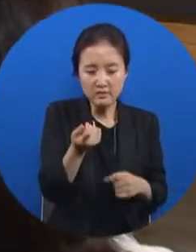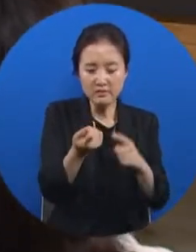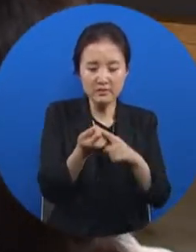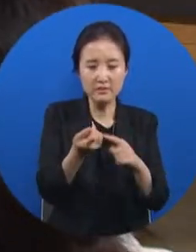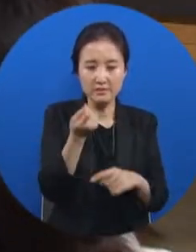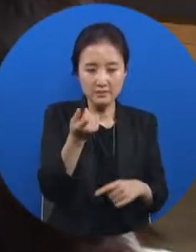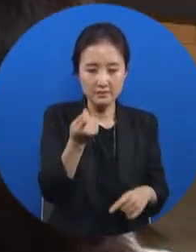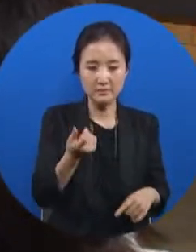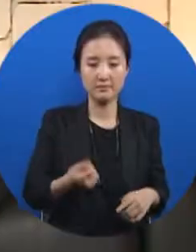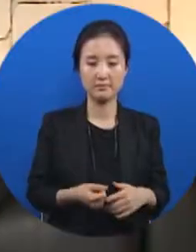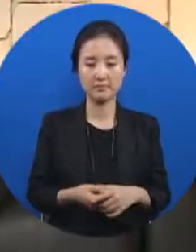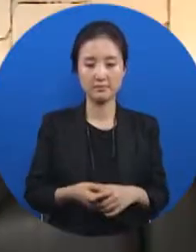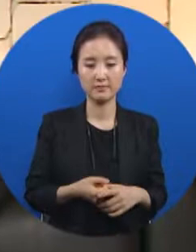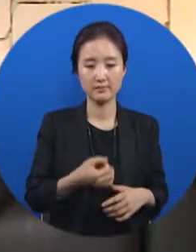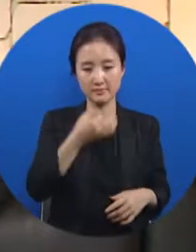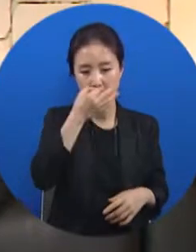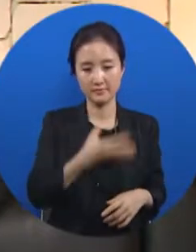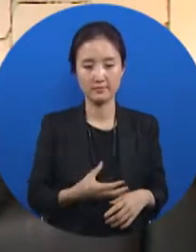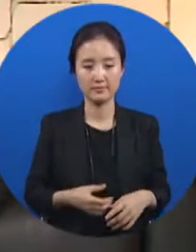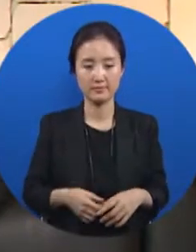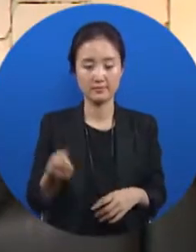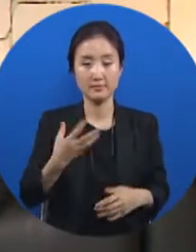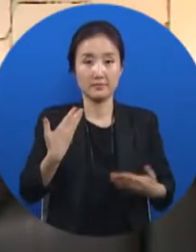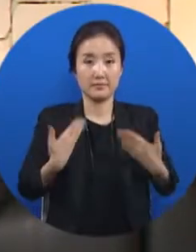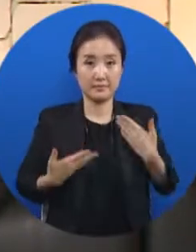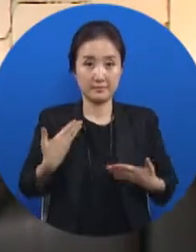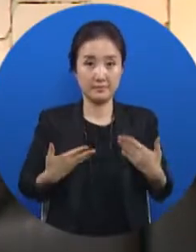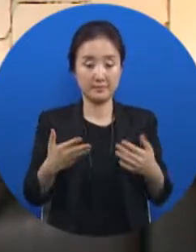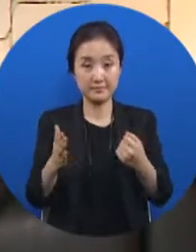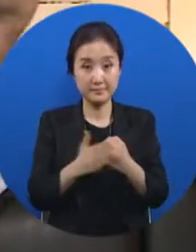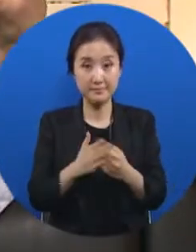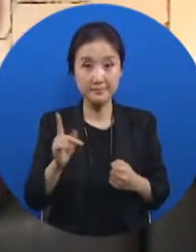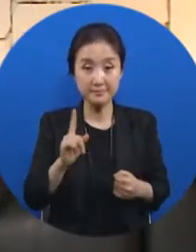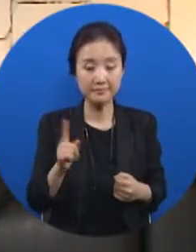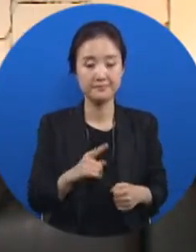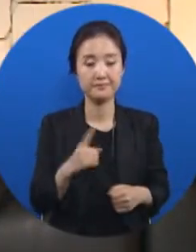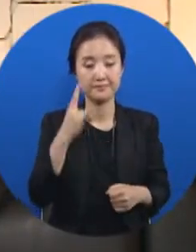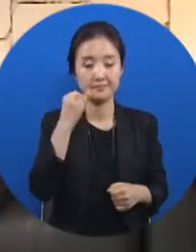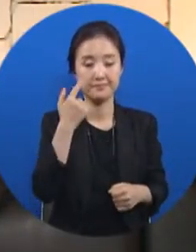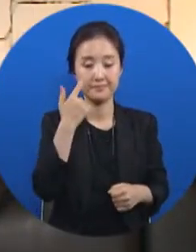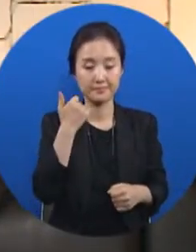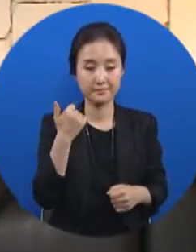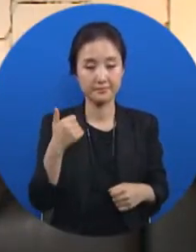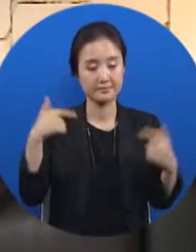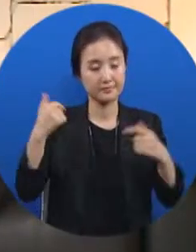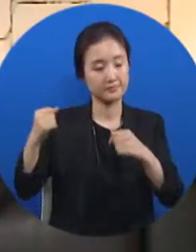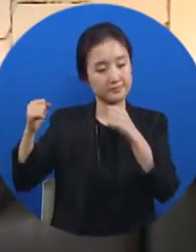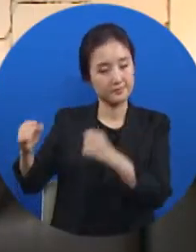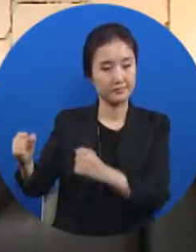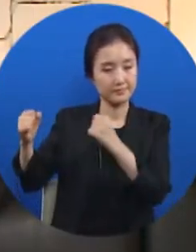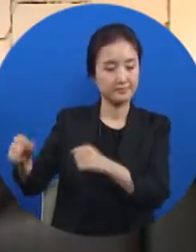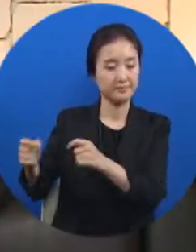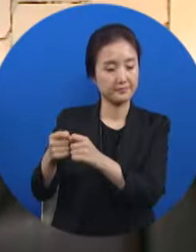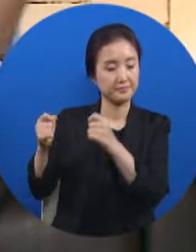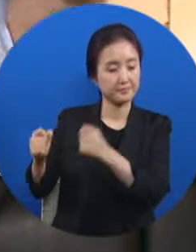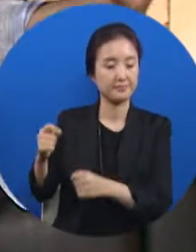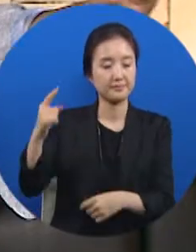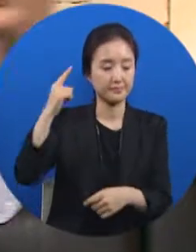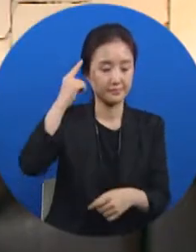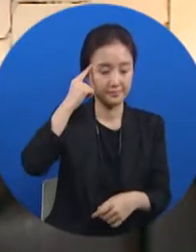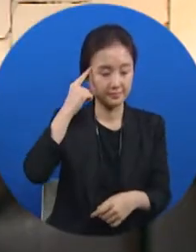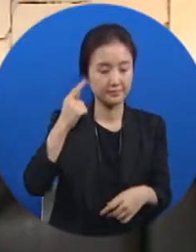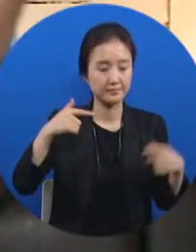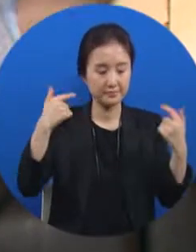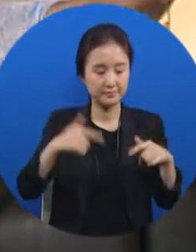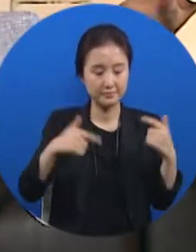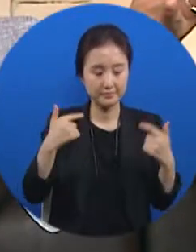오더라고요. 그리고 바쁘다 보니까 아버지 어머니는 늘 제게 계시겠지라고 생각을 하고 차로 택시